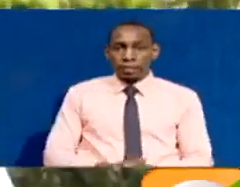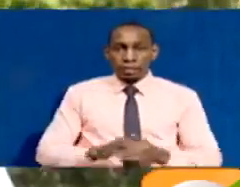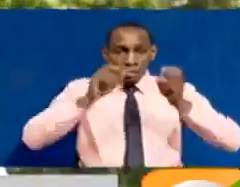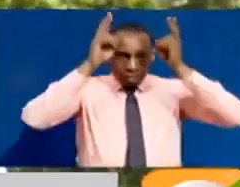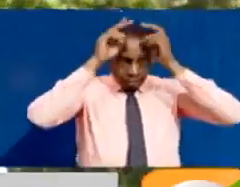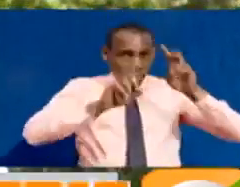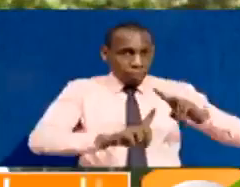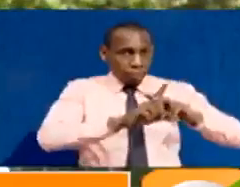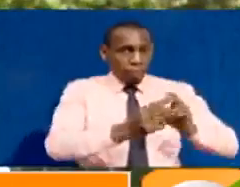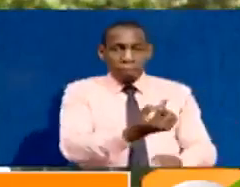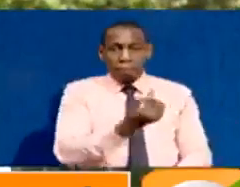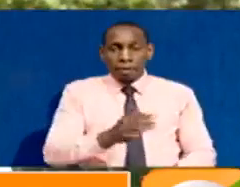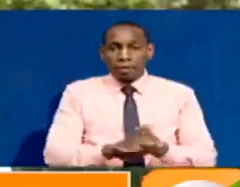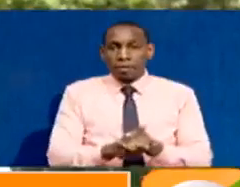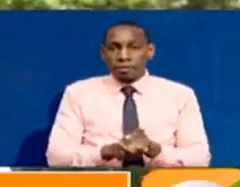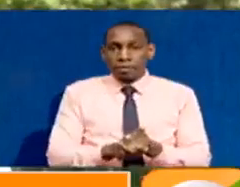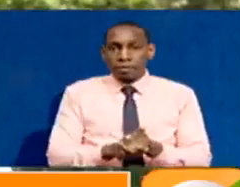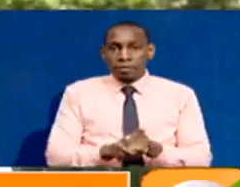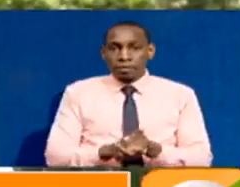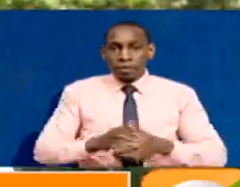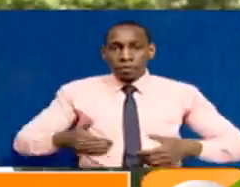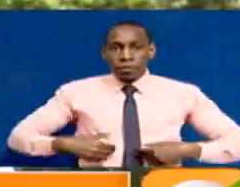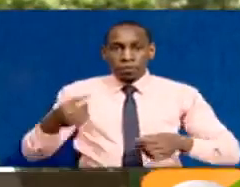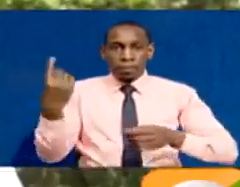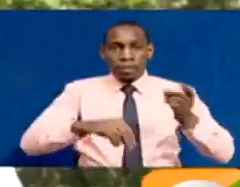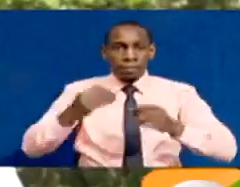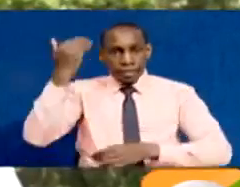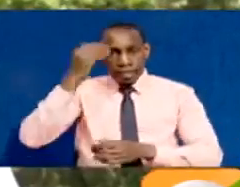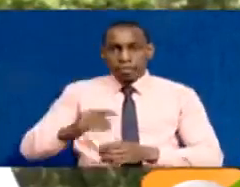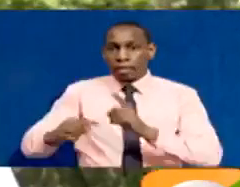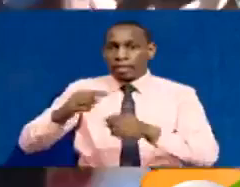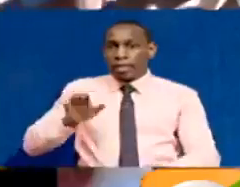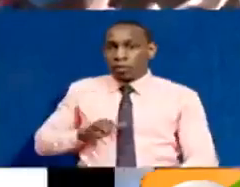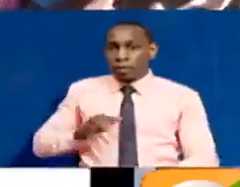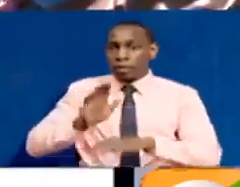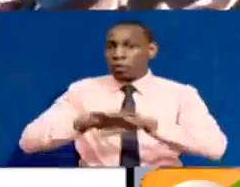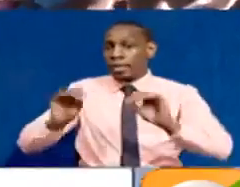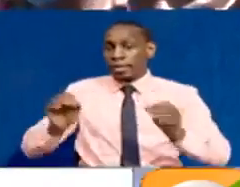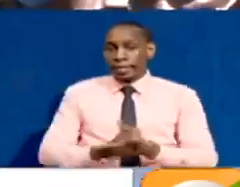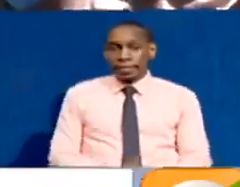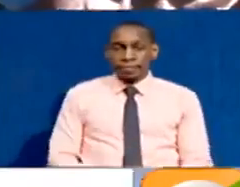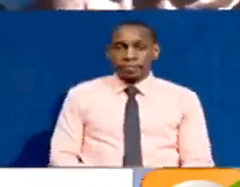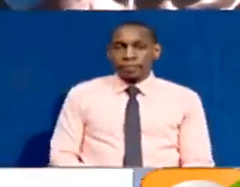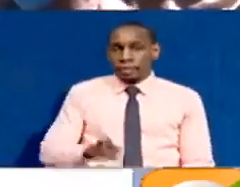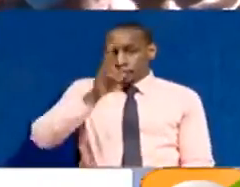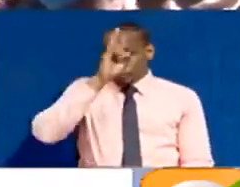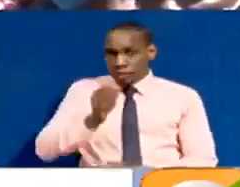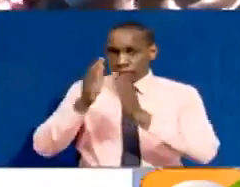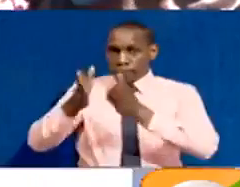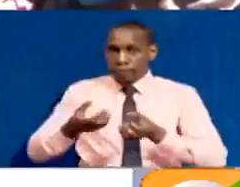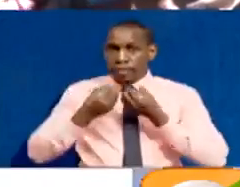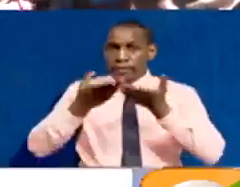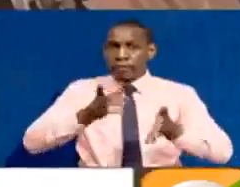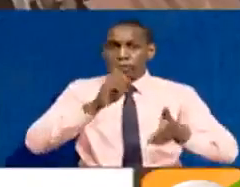shetani alitoka wapi, vijana ambao wameharibika kichwa wanakuja kuwa huyu mama bure. Maafisa wa polisi